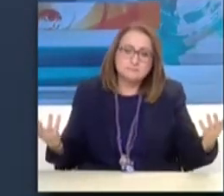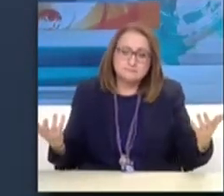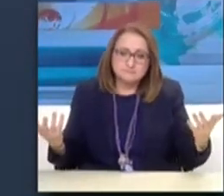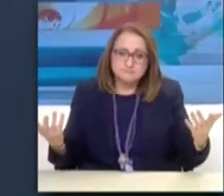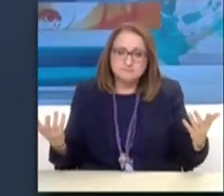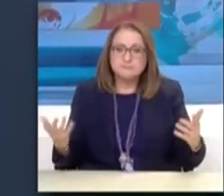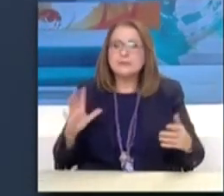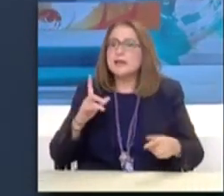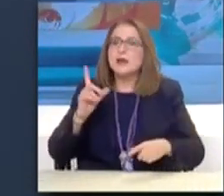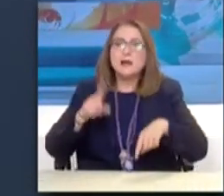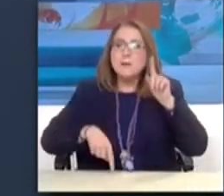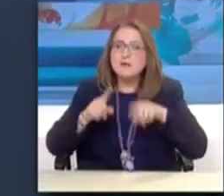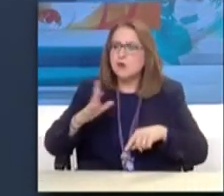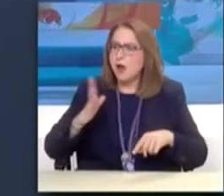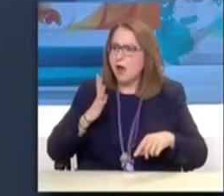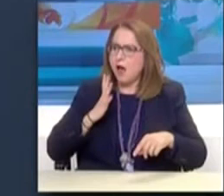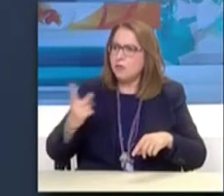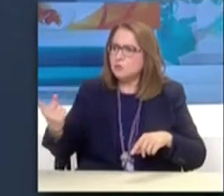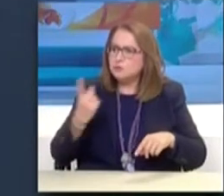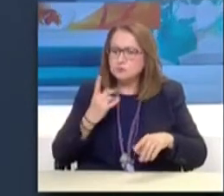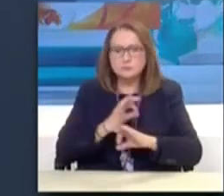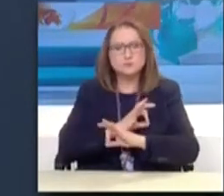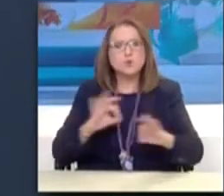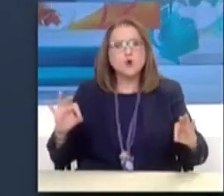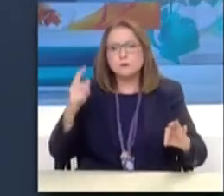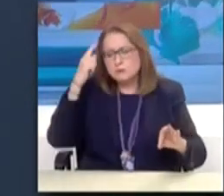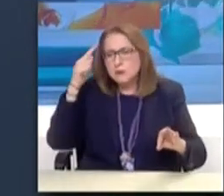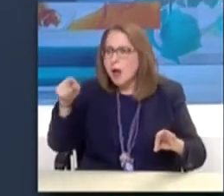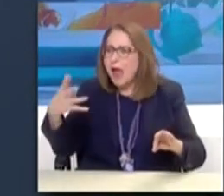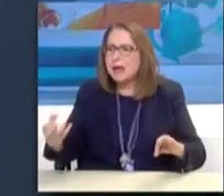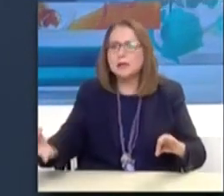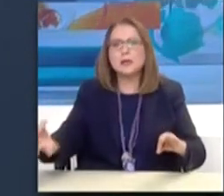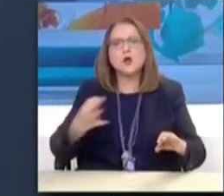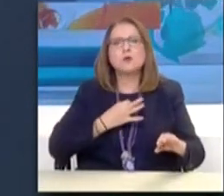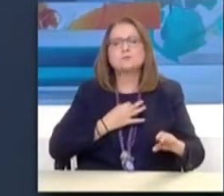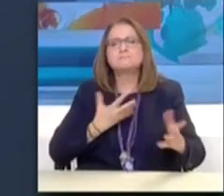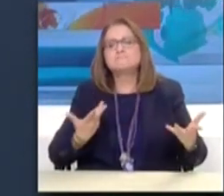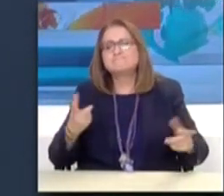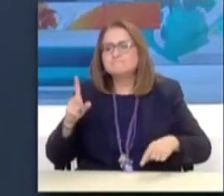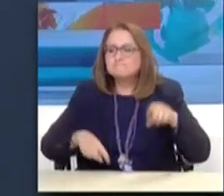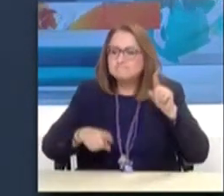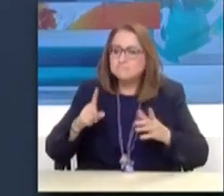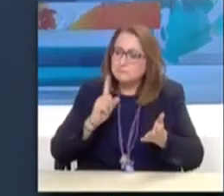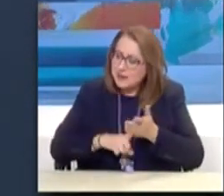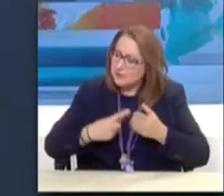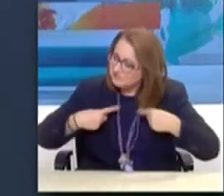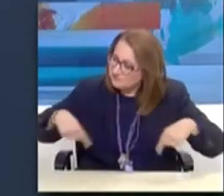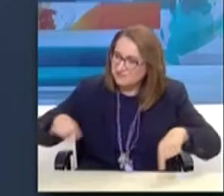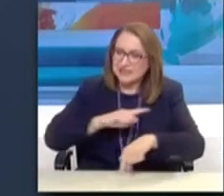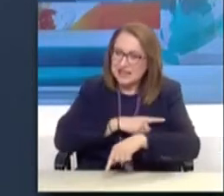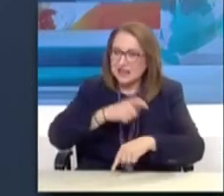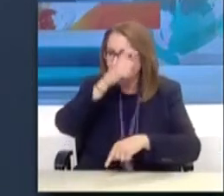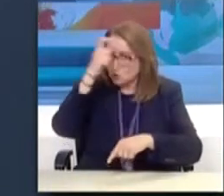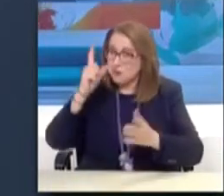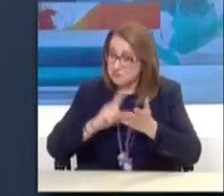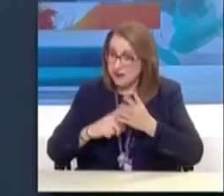προσωπικό υπηρεσιών υγείας θα πρέπει να έχει αυτοπαρακολούθηση και επιτήρηση της υγείας του. Έχουμε περιστατικά σε νοσοκομεία, έχουμε περιστατικά